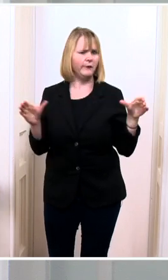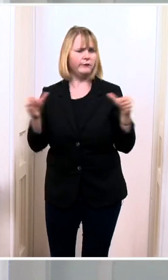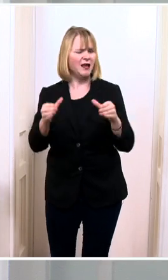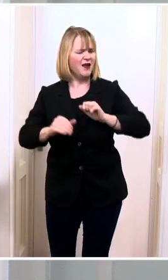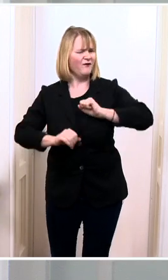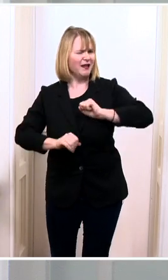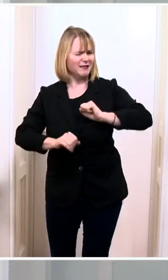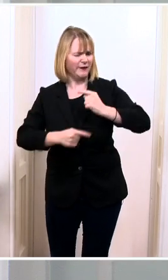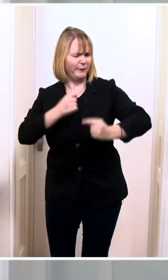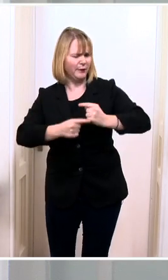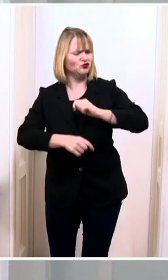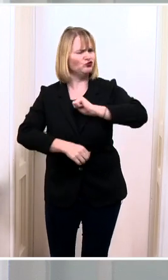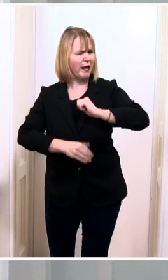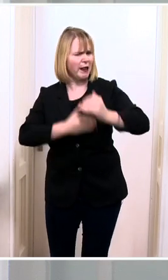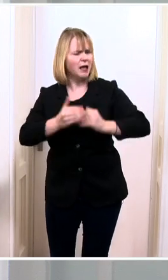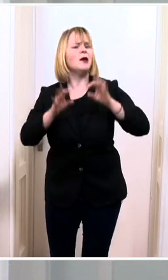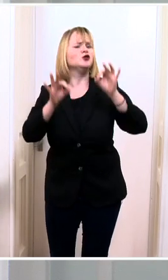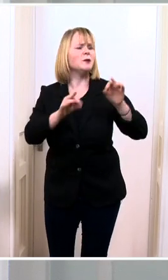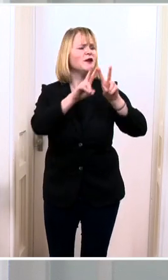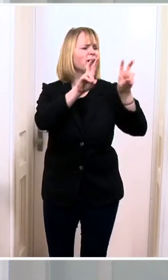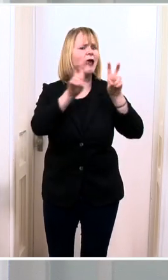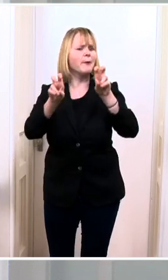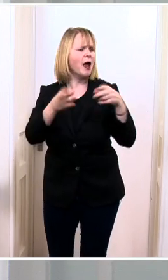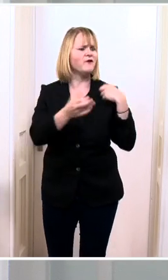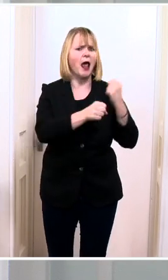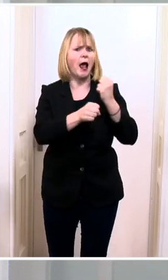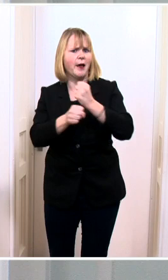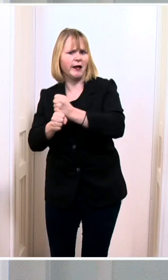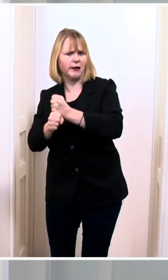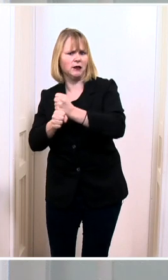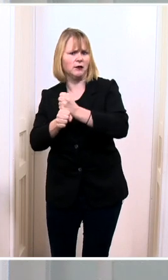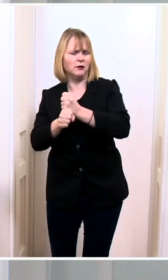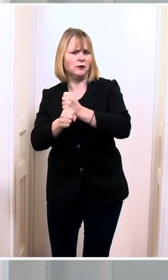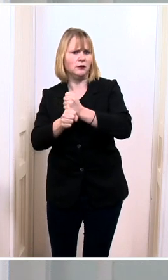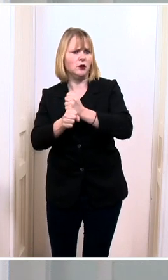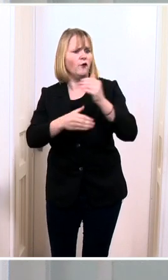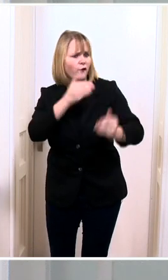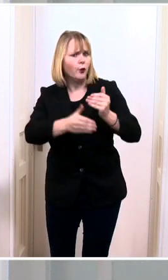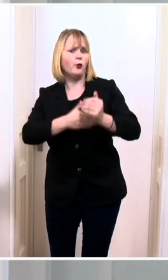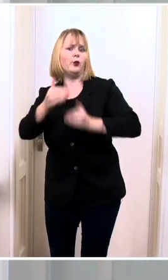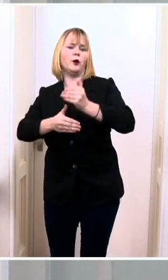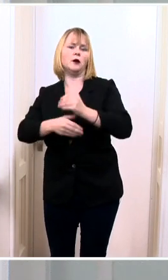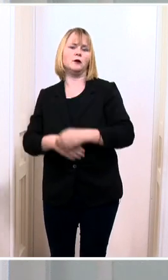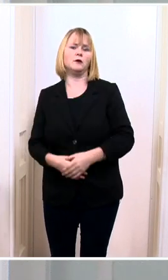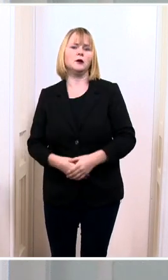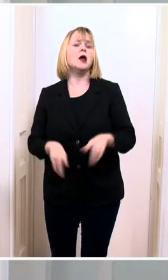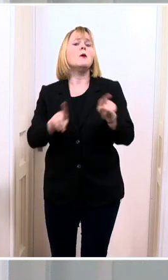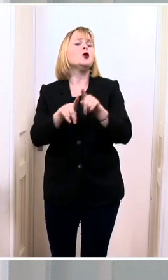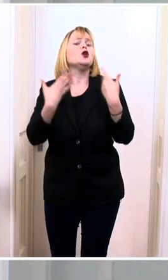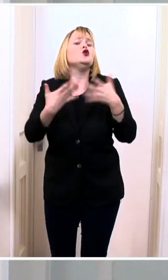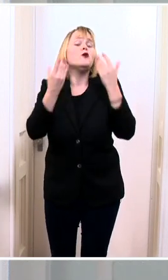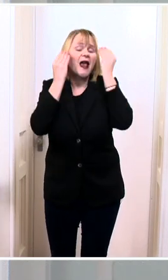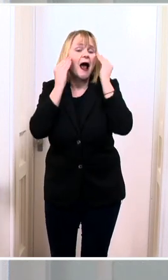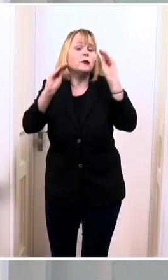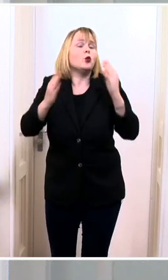den verschiedenen Themenstellungen arbeiten. Und dabei geht es uns in erster Linie nicht um